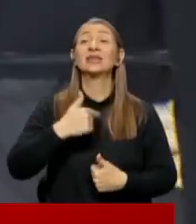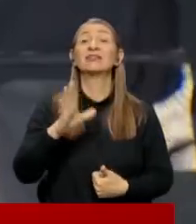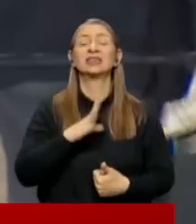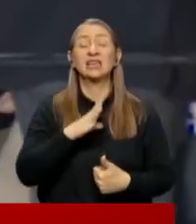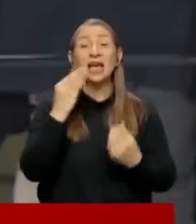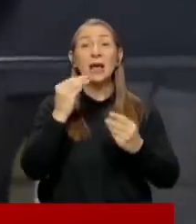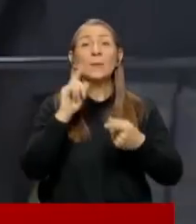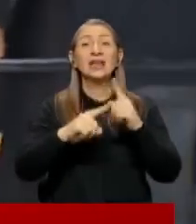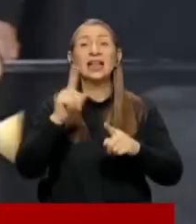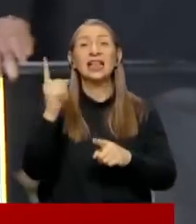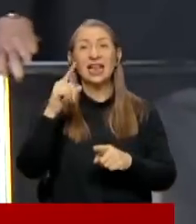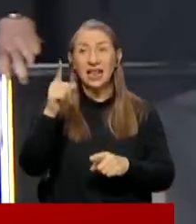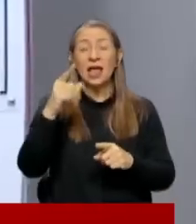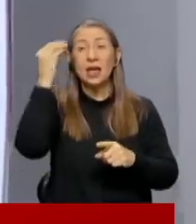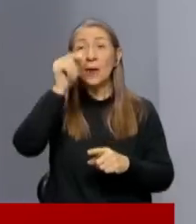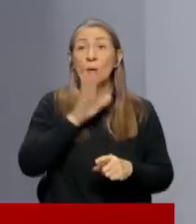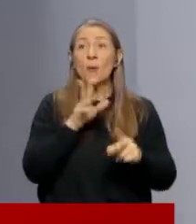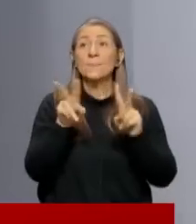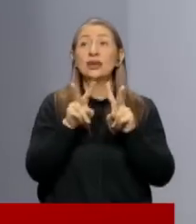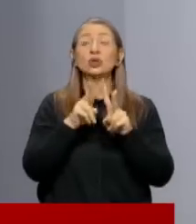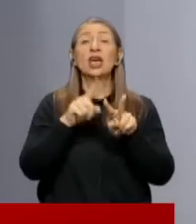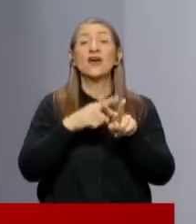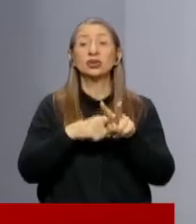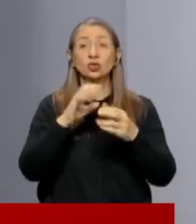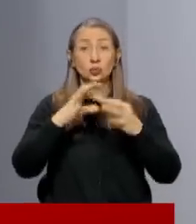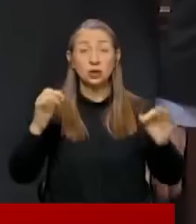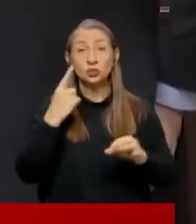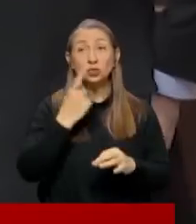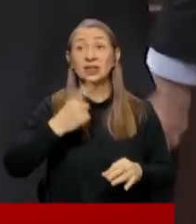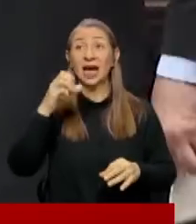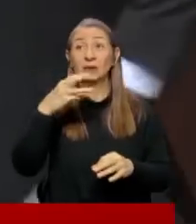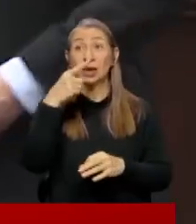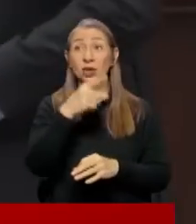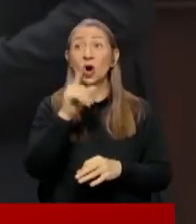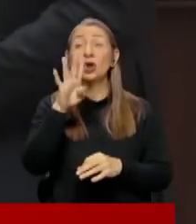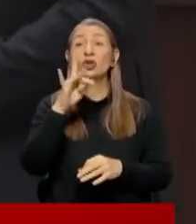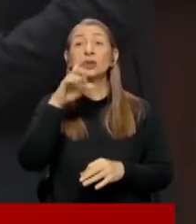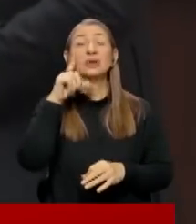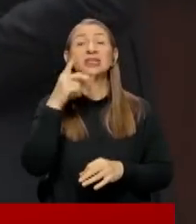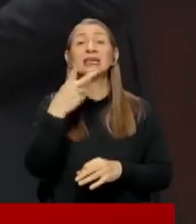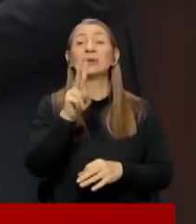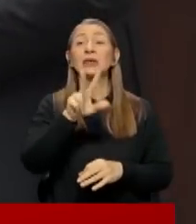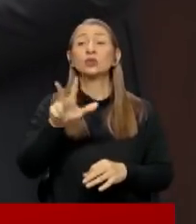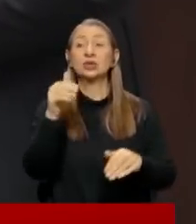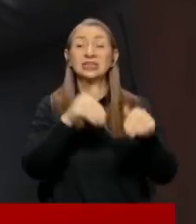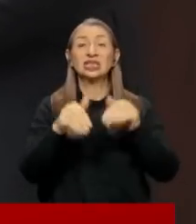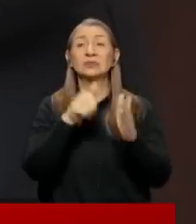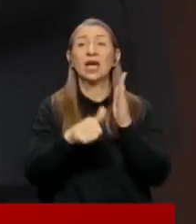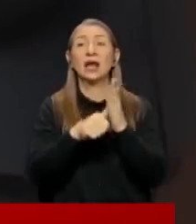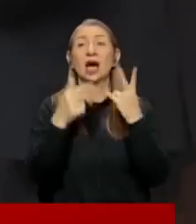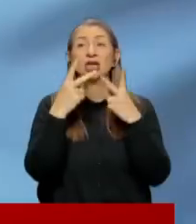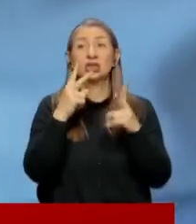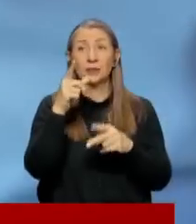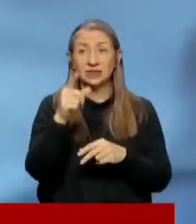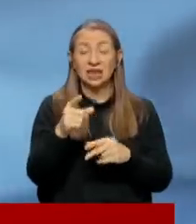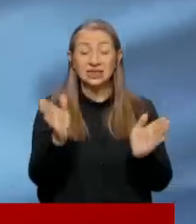Parti liderinin Ekrem İmamoğlu ve Mansur Yavaş vurgulu cümleleri, Cumhurbaşkanı Erdoğan'ın 14 Mayıs 2023'ü seçim tarihi olarak